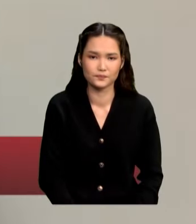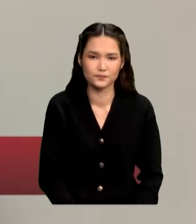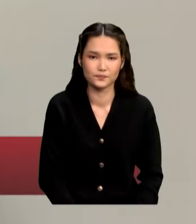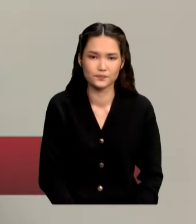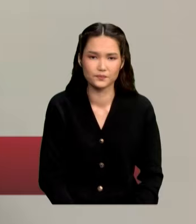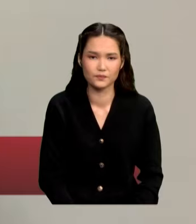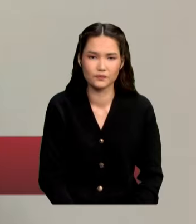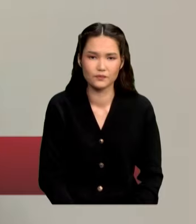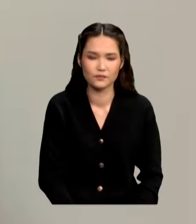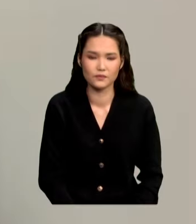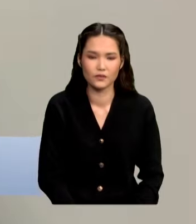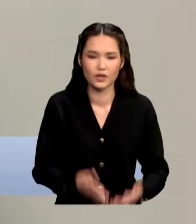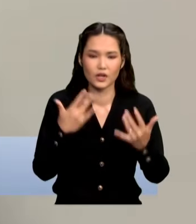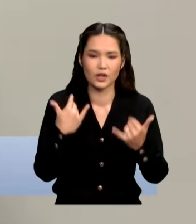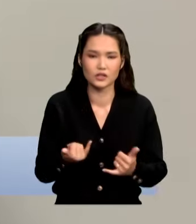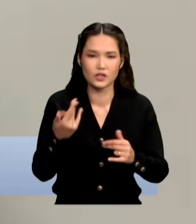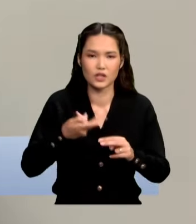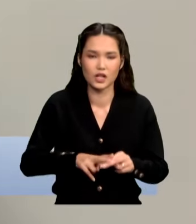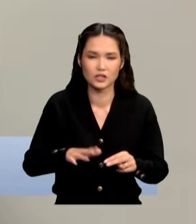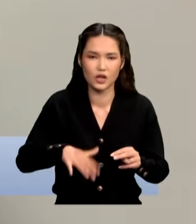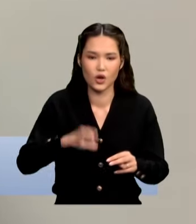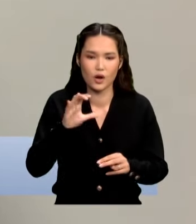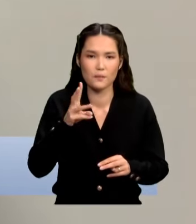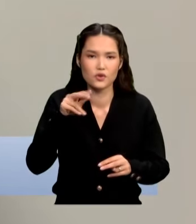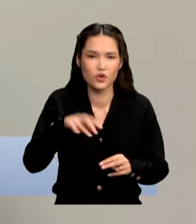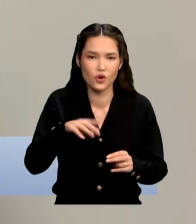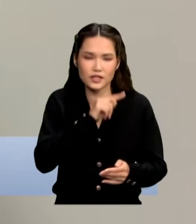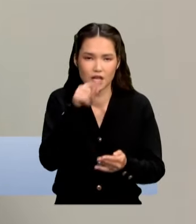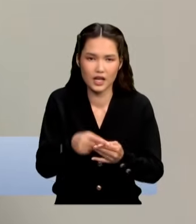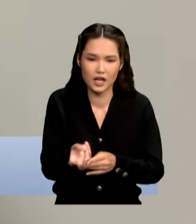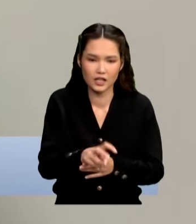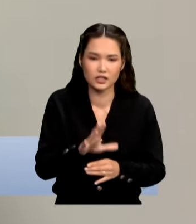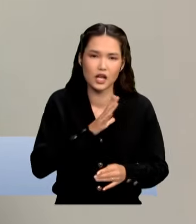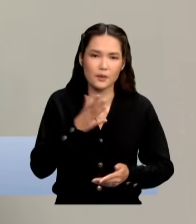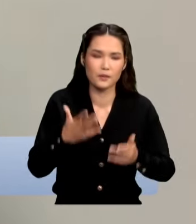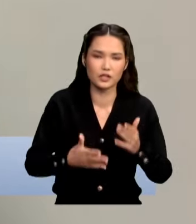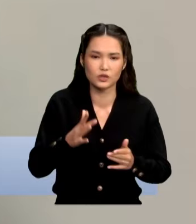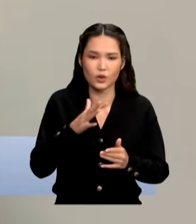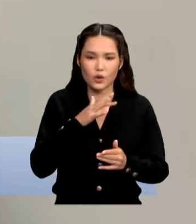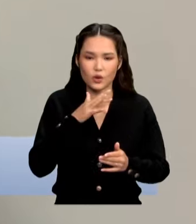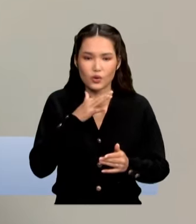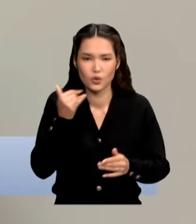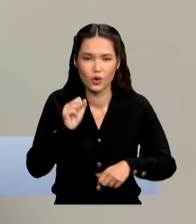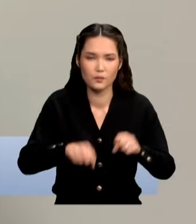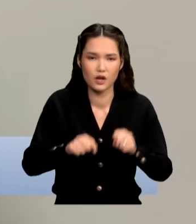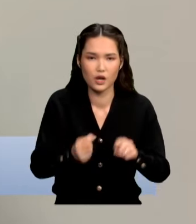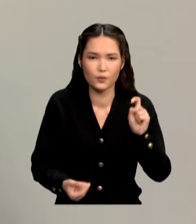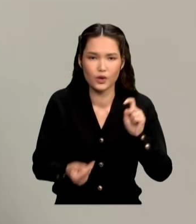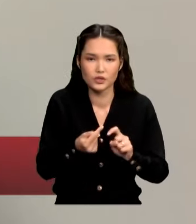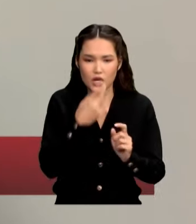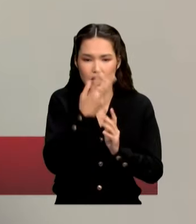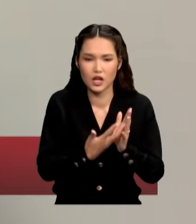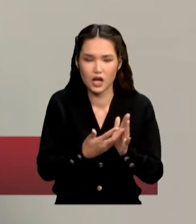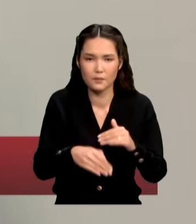Қайта санау ол тұтынушыларға тікелей шоттарға келеді, немесе сол тұтынушыны анықтау мүмкін емес болса, тарифтер төмендету арқылы